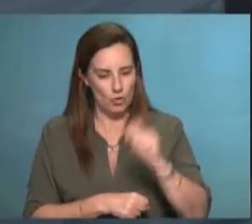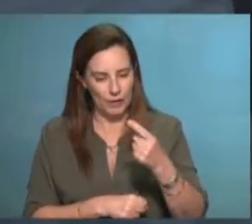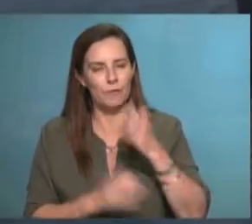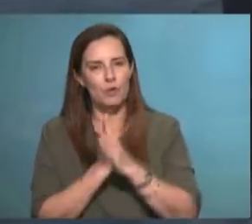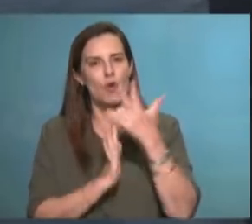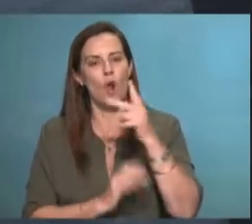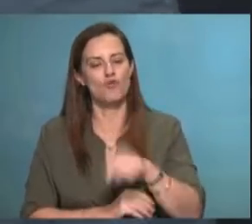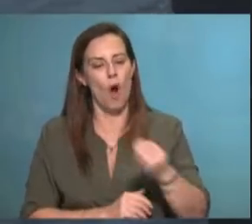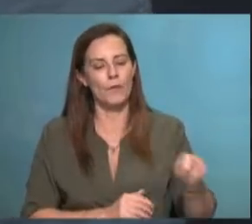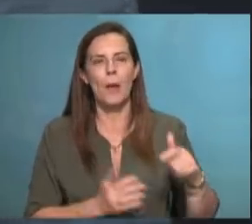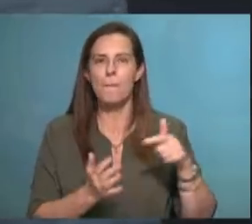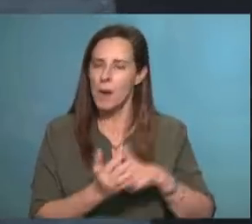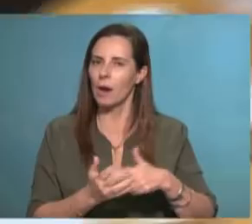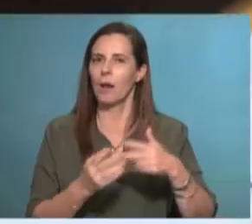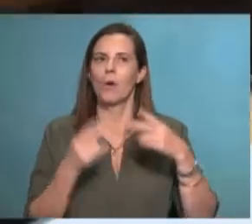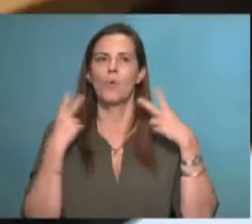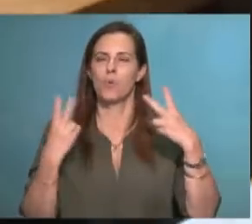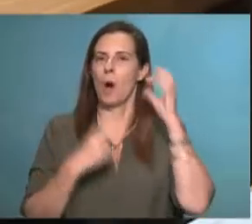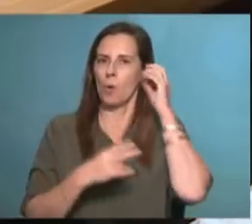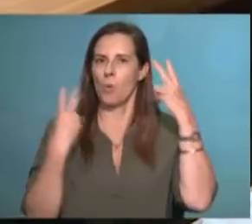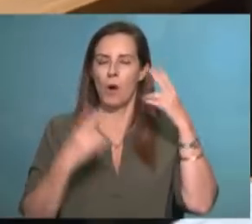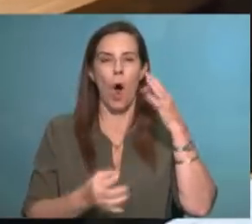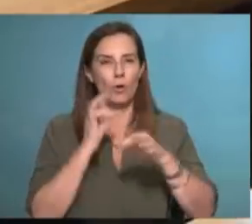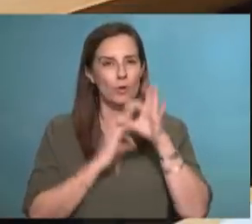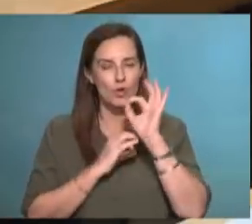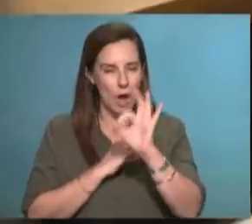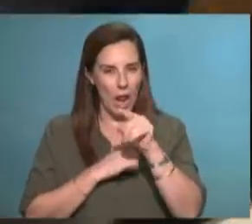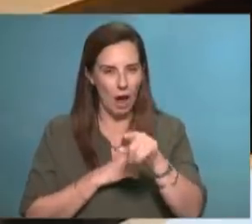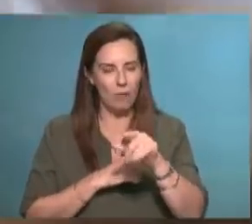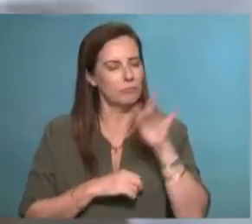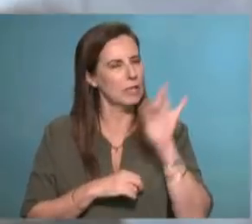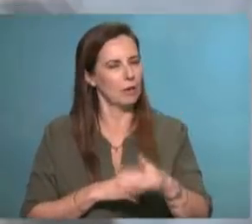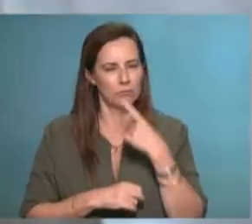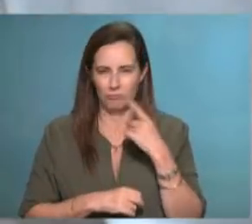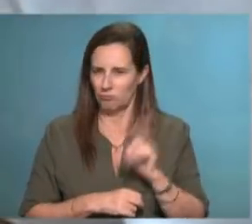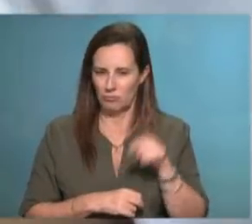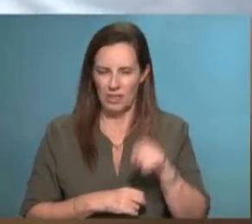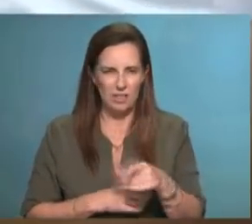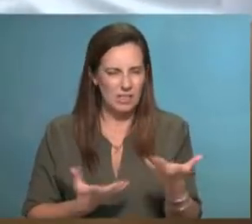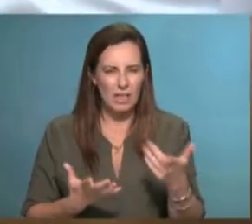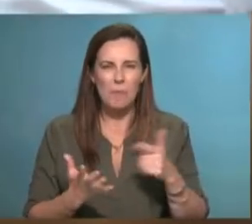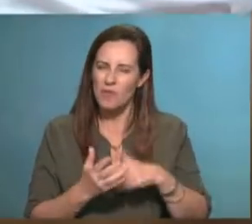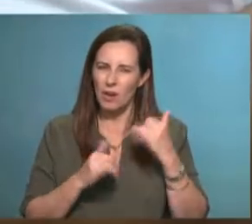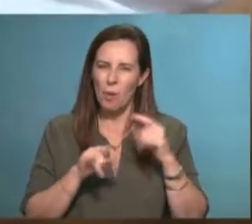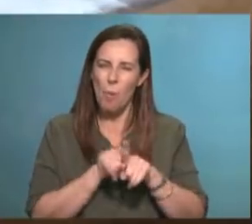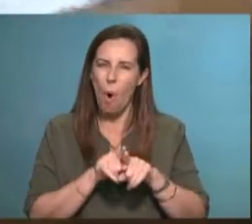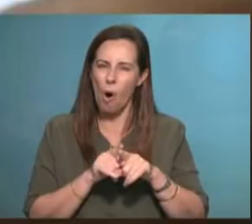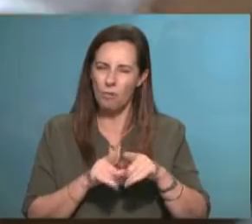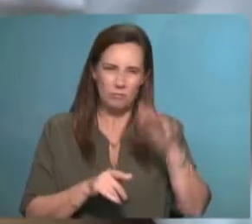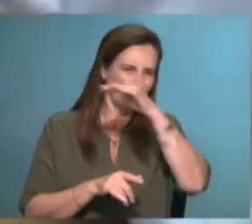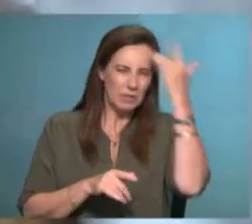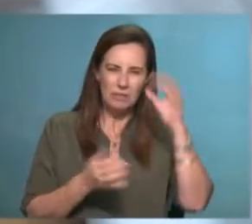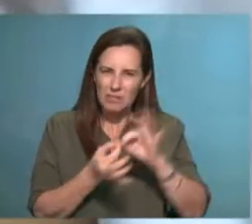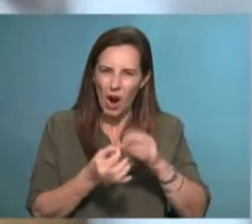וזה בשל מעמדה הציבורי של הנאשמת. עורך דינה של נתניהו יוסי כהן מתנגד, הוא אומר שזה ניסיון להעצים את התיק, זה רק חמגשיות, הוא